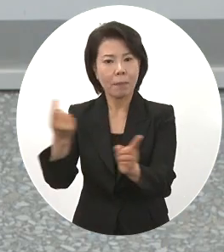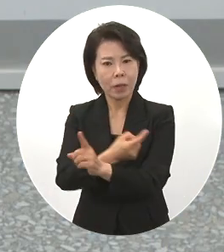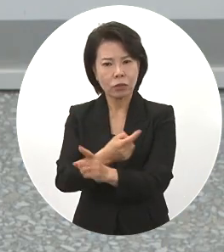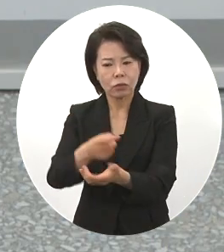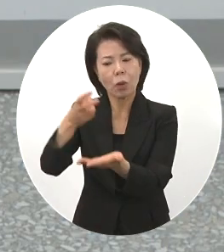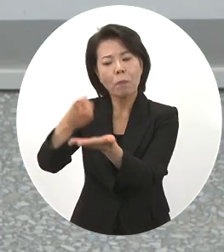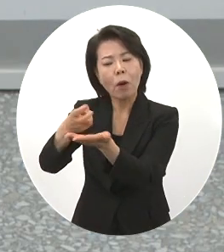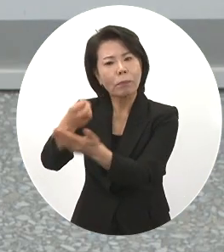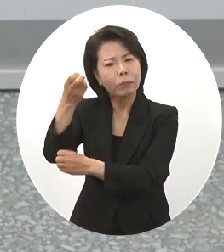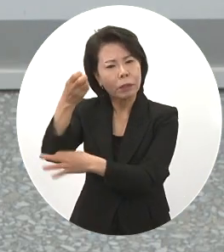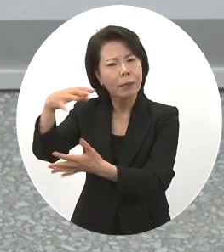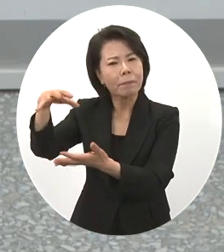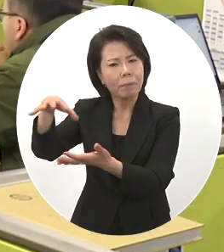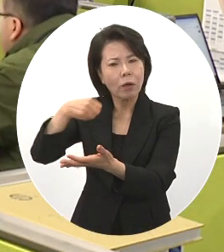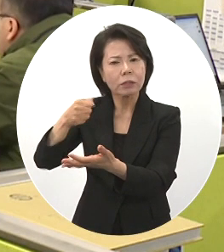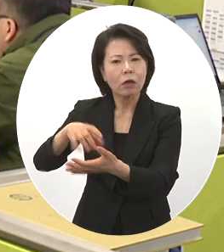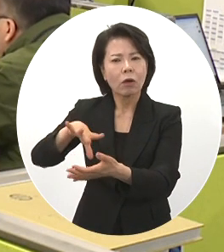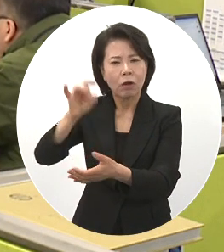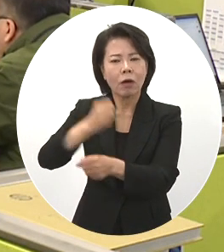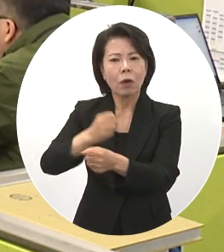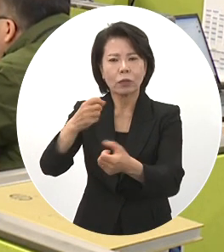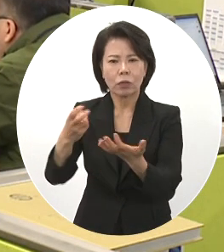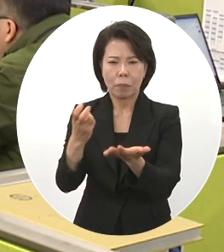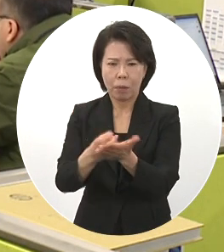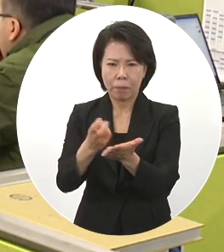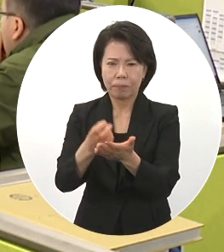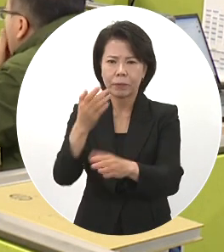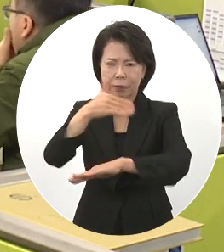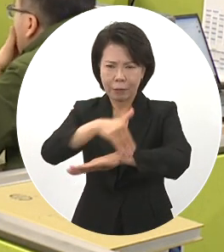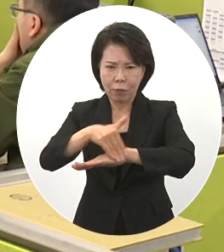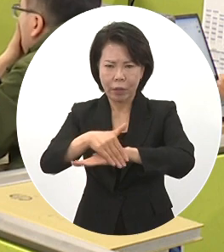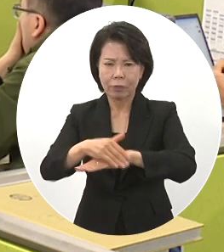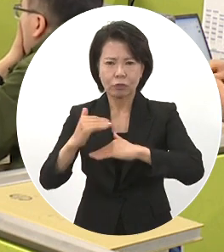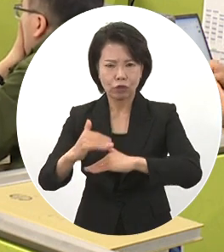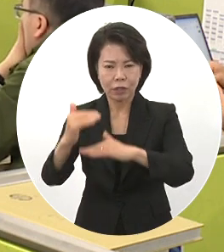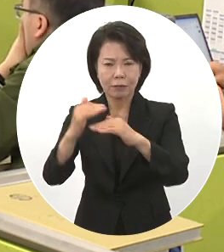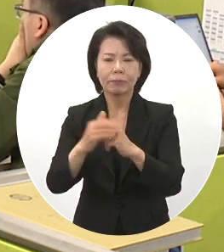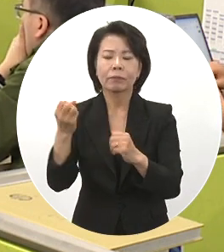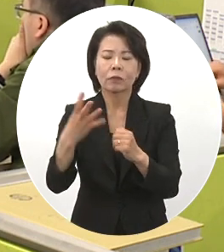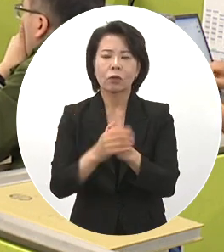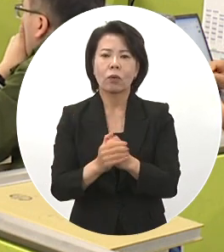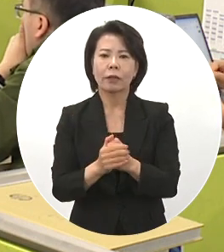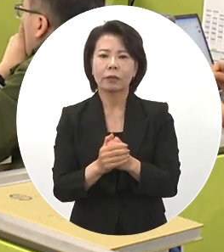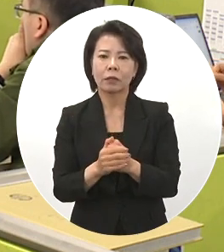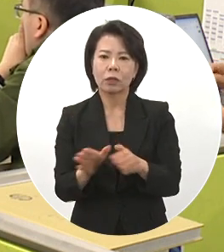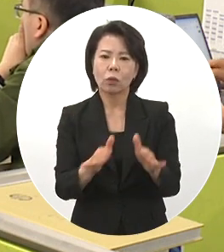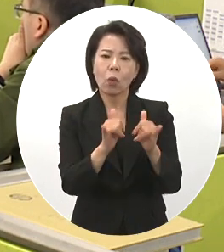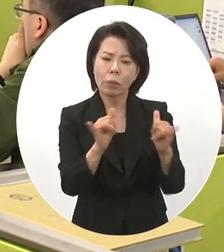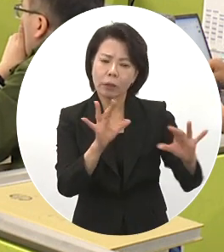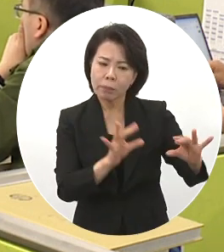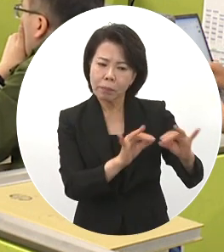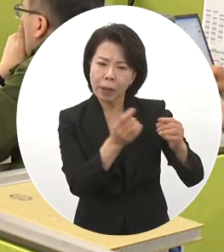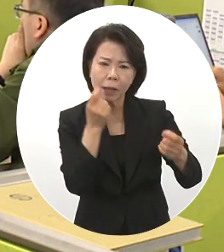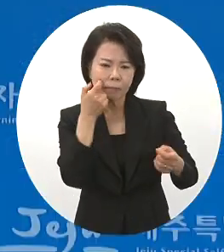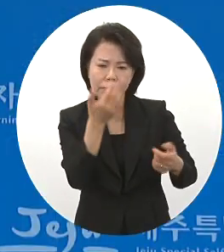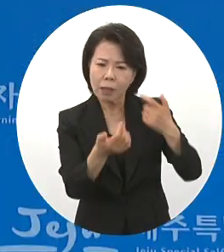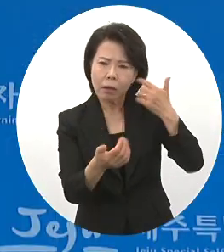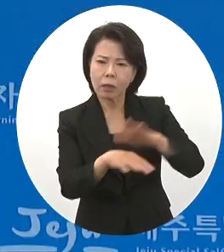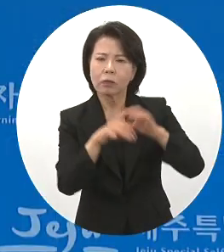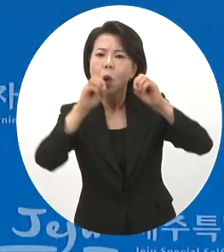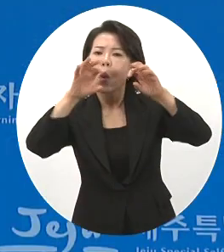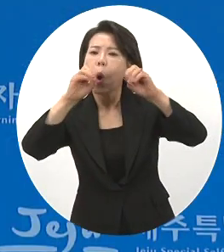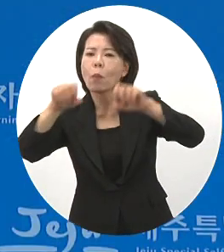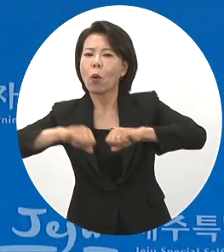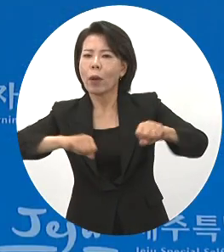등 제도적 기반을 갖춰 재추진하겠다는 방침입니다. 또한 도민 공감대 형성을